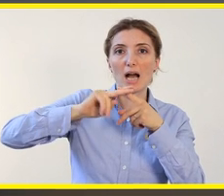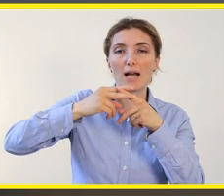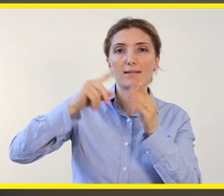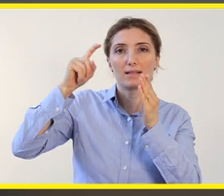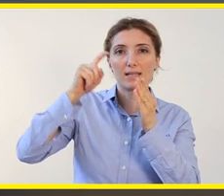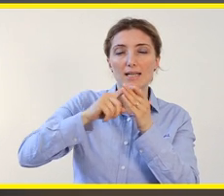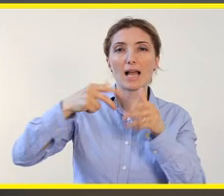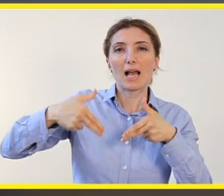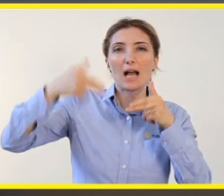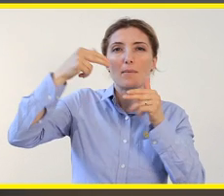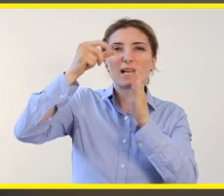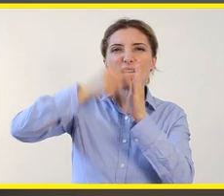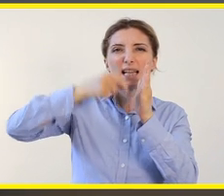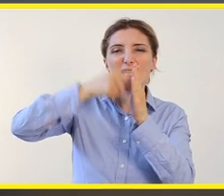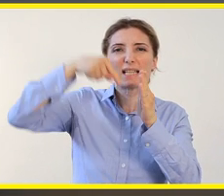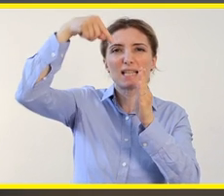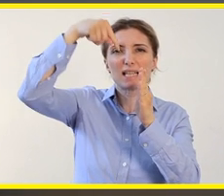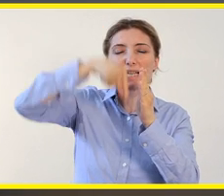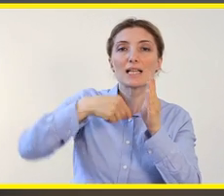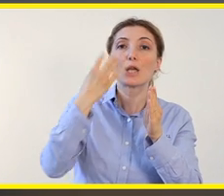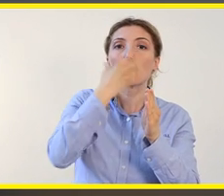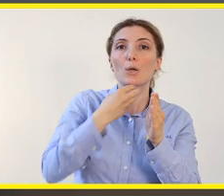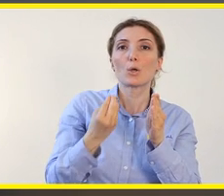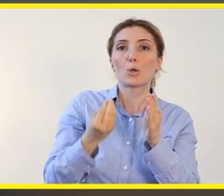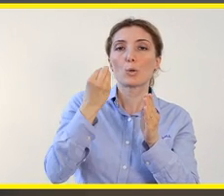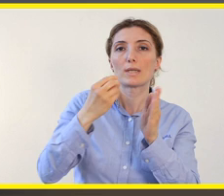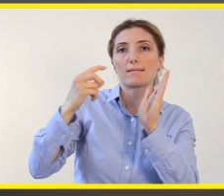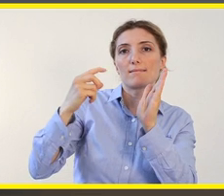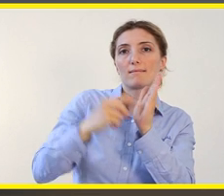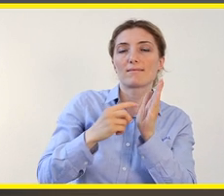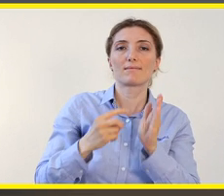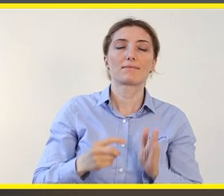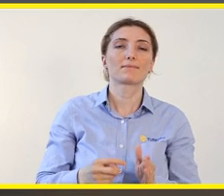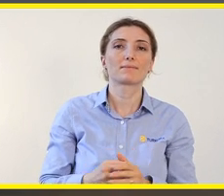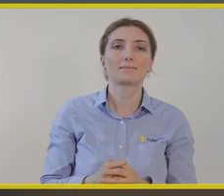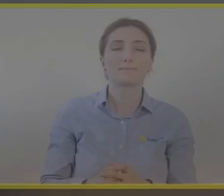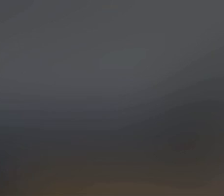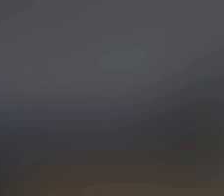butonunu tıklayarak kamera listesi altındaki güzel yüz seçeneğini tıklayın.